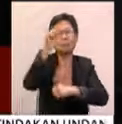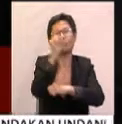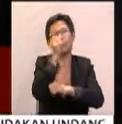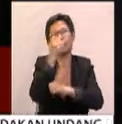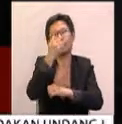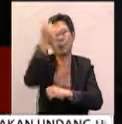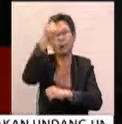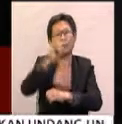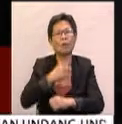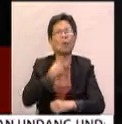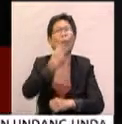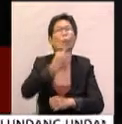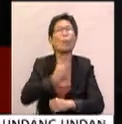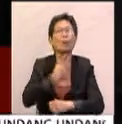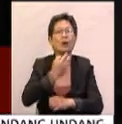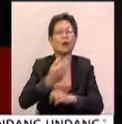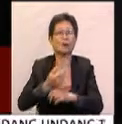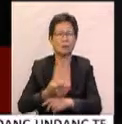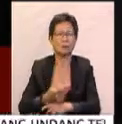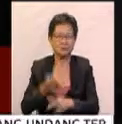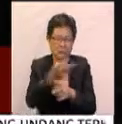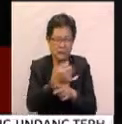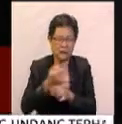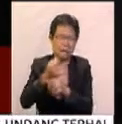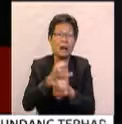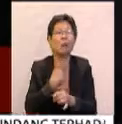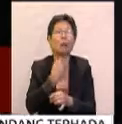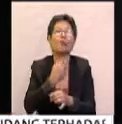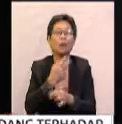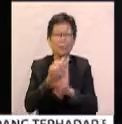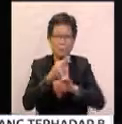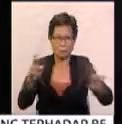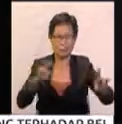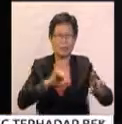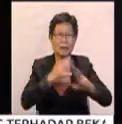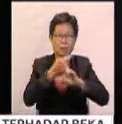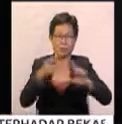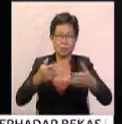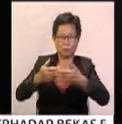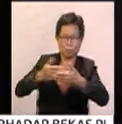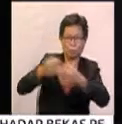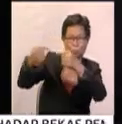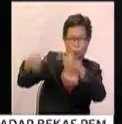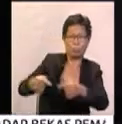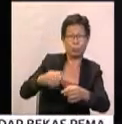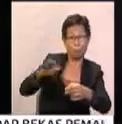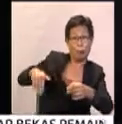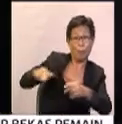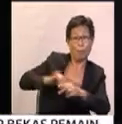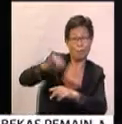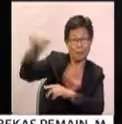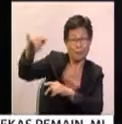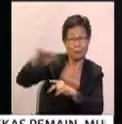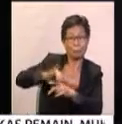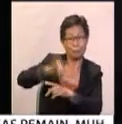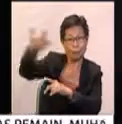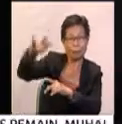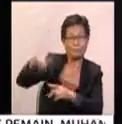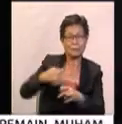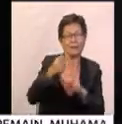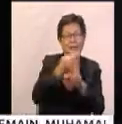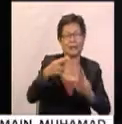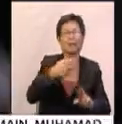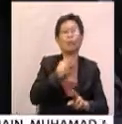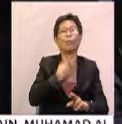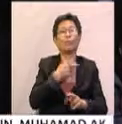jaga vokal saya sebelum antara persediaan saya sebelum ke sana. Itu telah janji saya, saya akan buat terbaik.